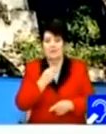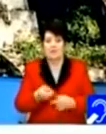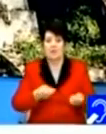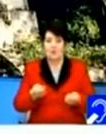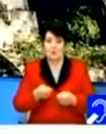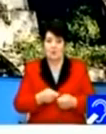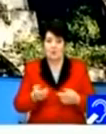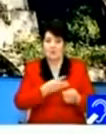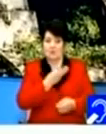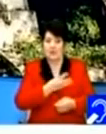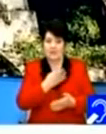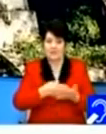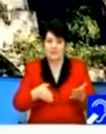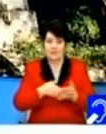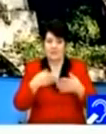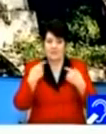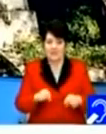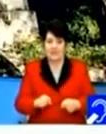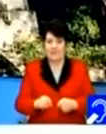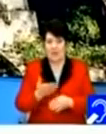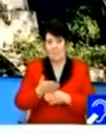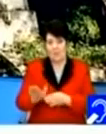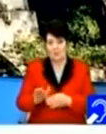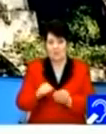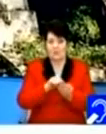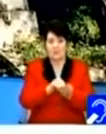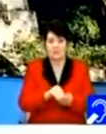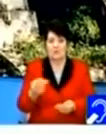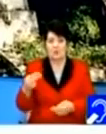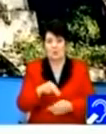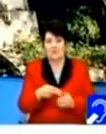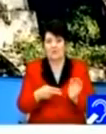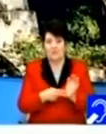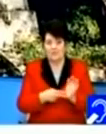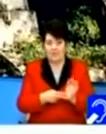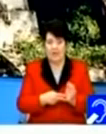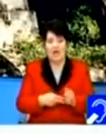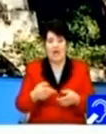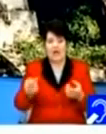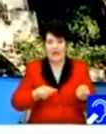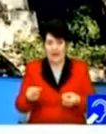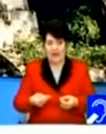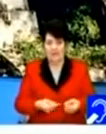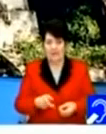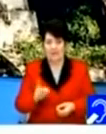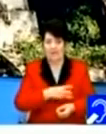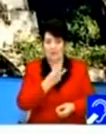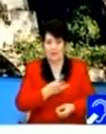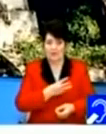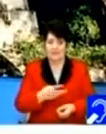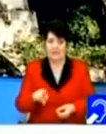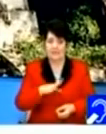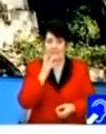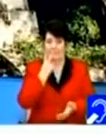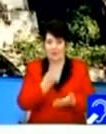Mai exact, își doresc să fie anulată vânzarea unei porțiuni din cimitir încheiată în anul 2007. Responsabilii de proiect își doresc ca obiectivul să